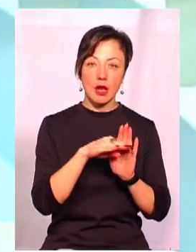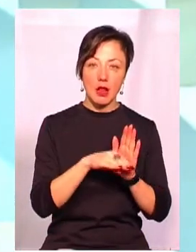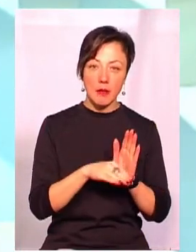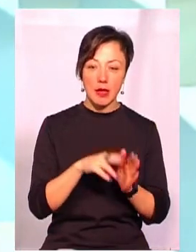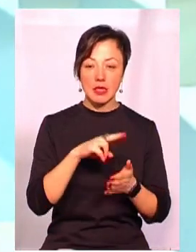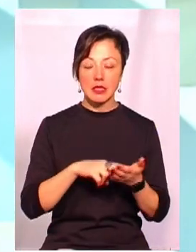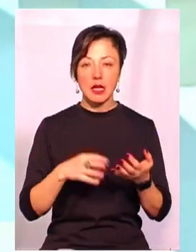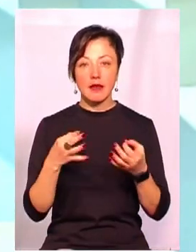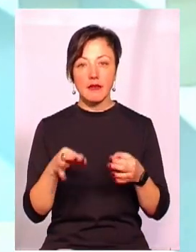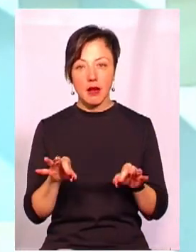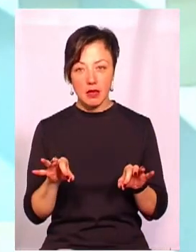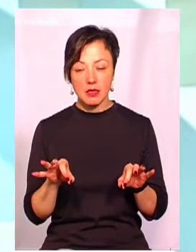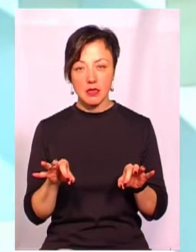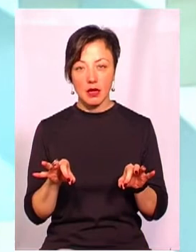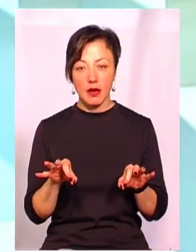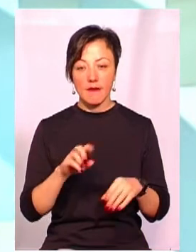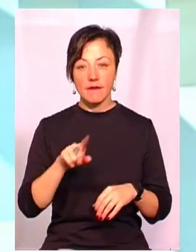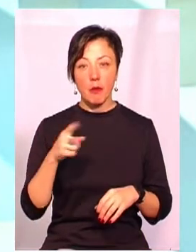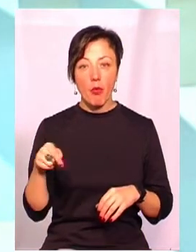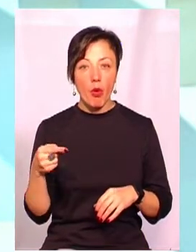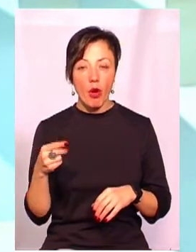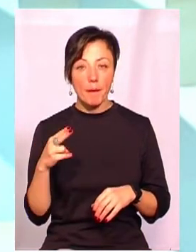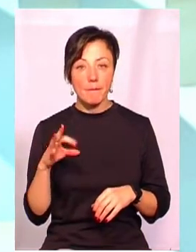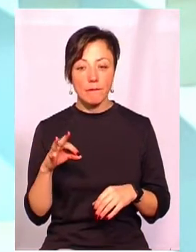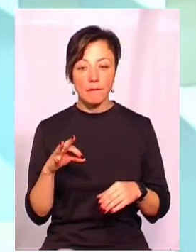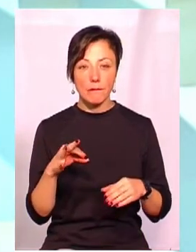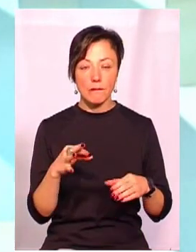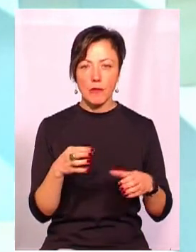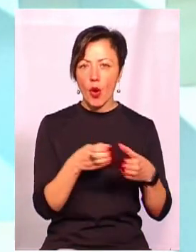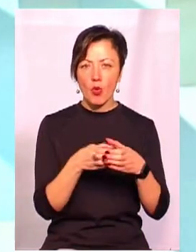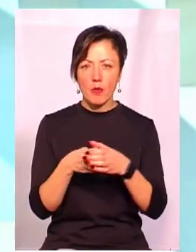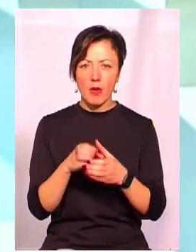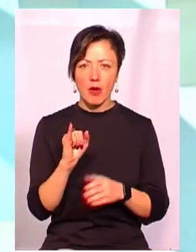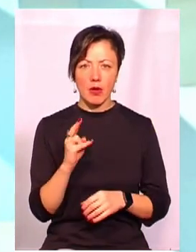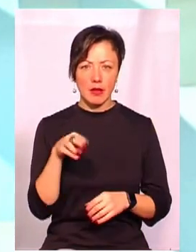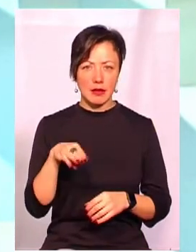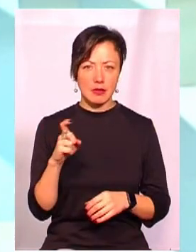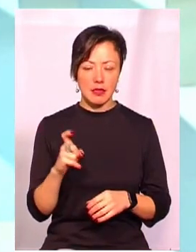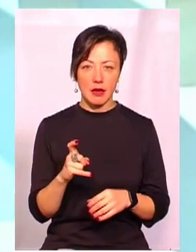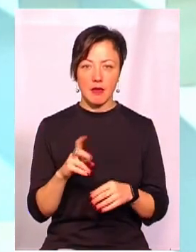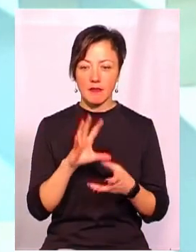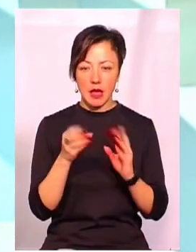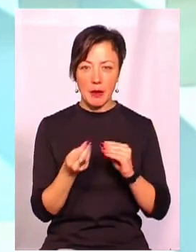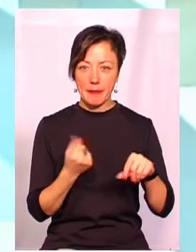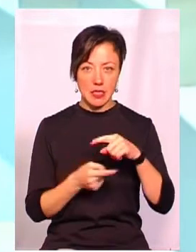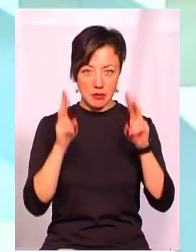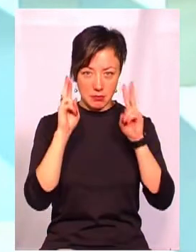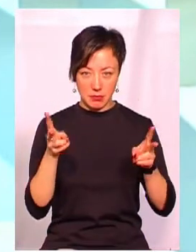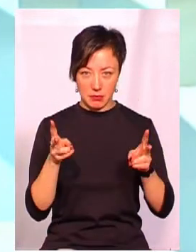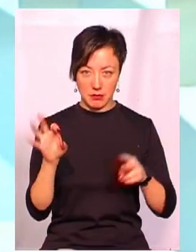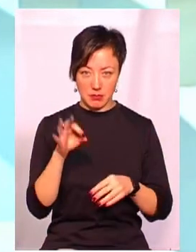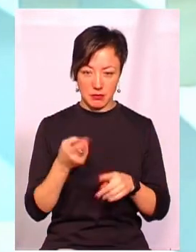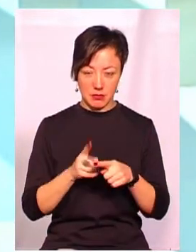регламенти, сертифікація, вимоги по групах УКТЗЕТ, про які бізнес взагалі навіть не знає, тому